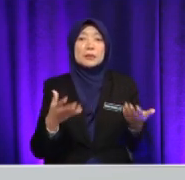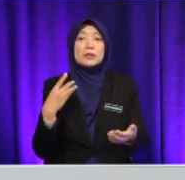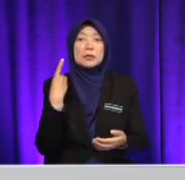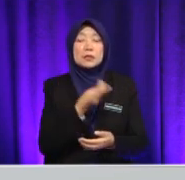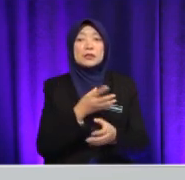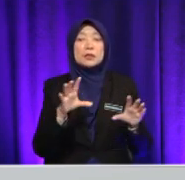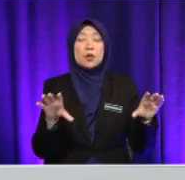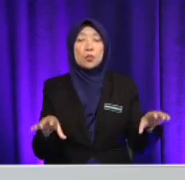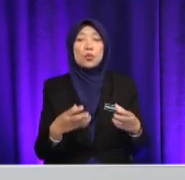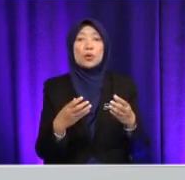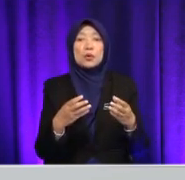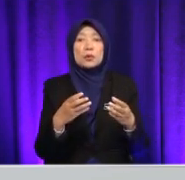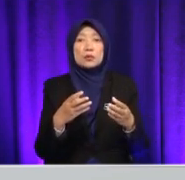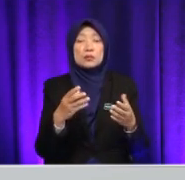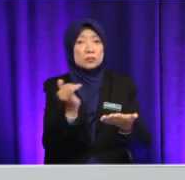sekarang